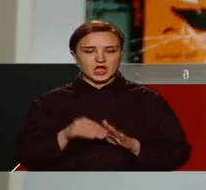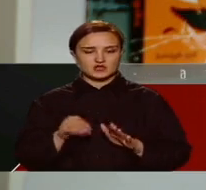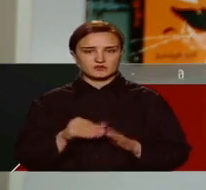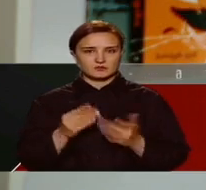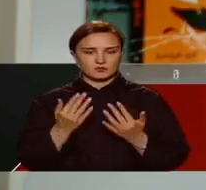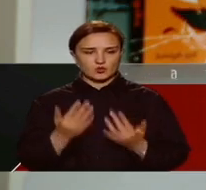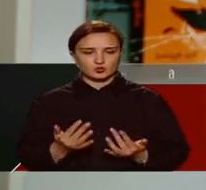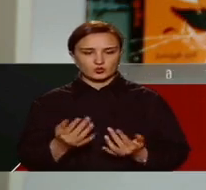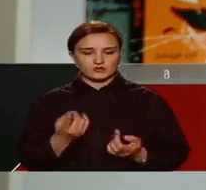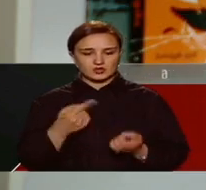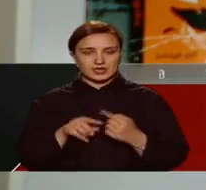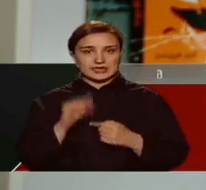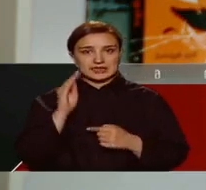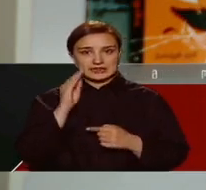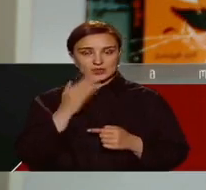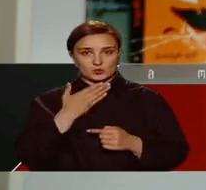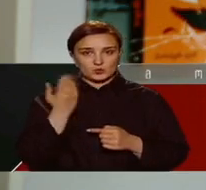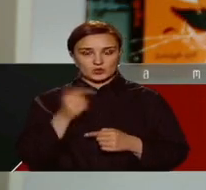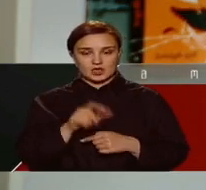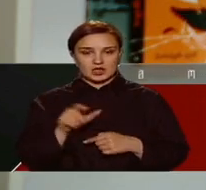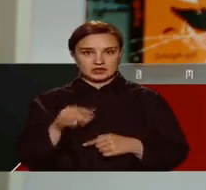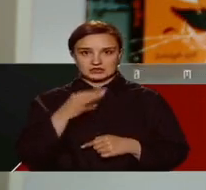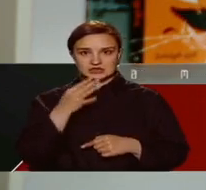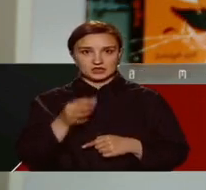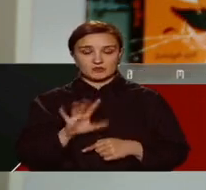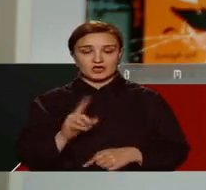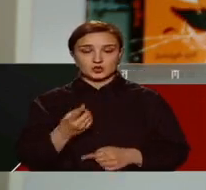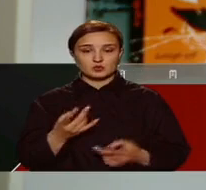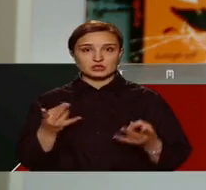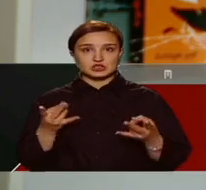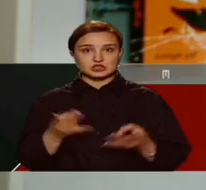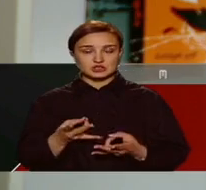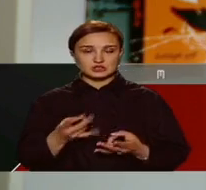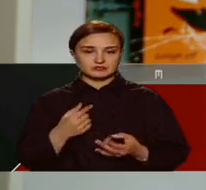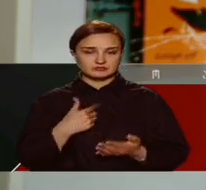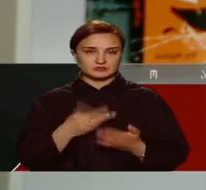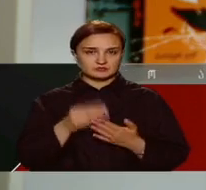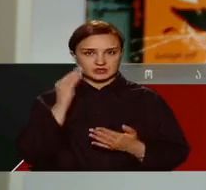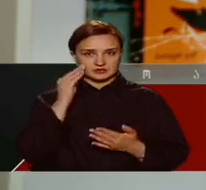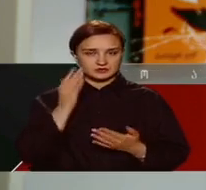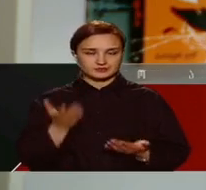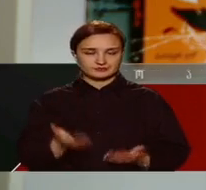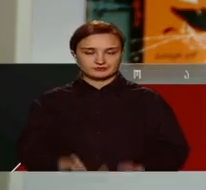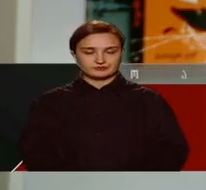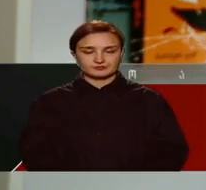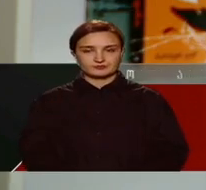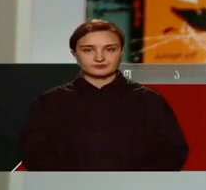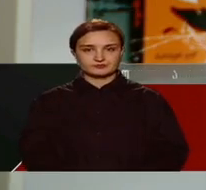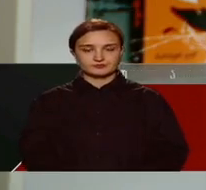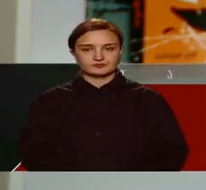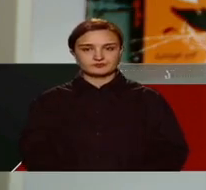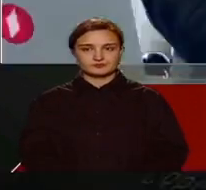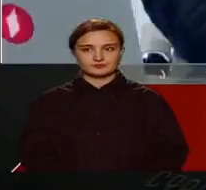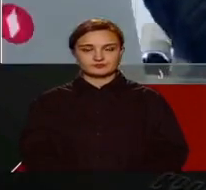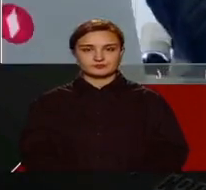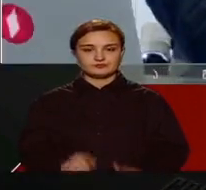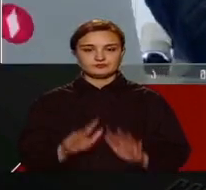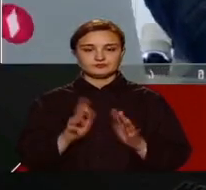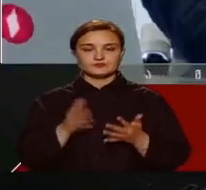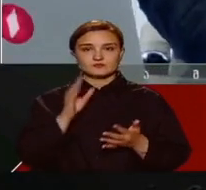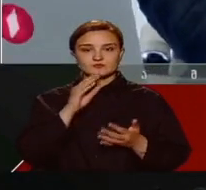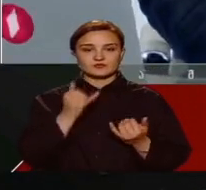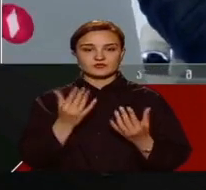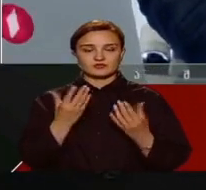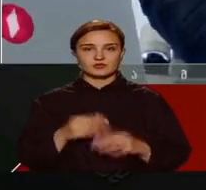smotxona. Romlu sukan ide ardgas. Ta halk sarayub ne bi. Atok çirde bayes. Çemi azret ganzirulli. Am შემთხვევაში, როდესაც დღევანდელ